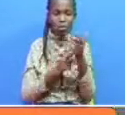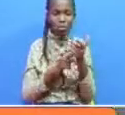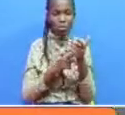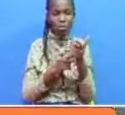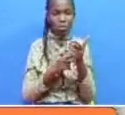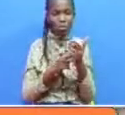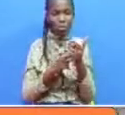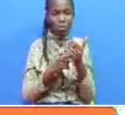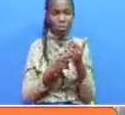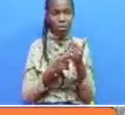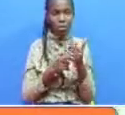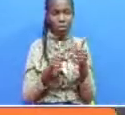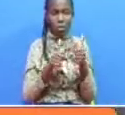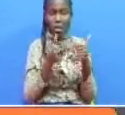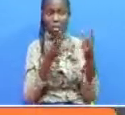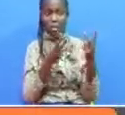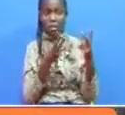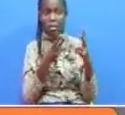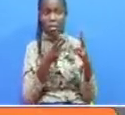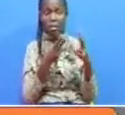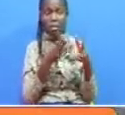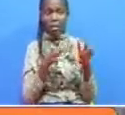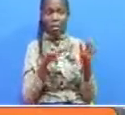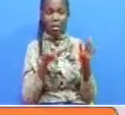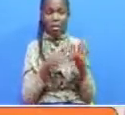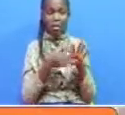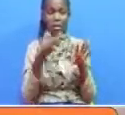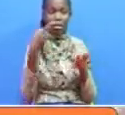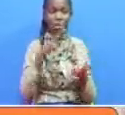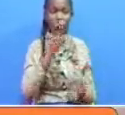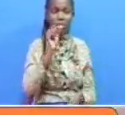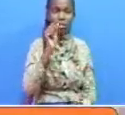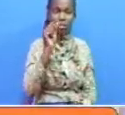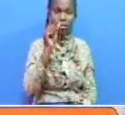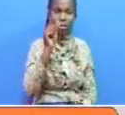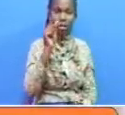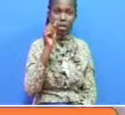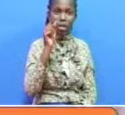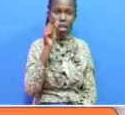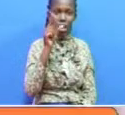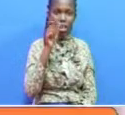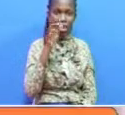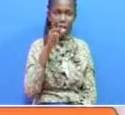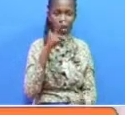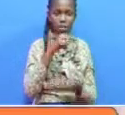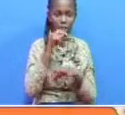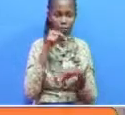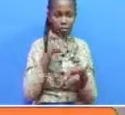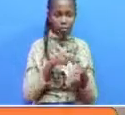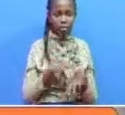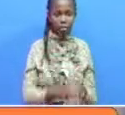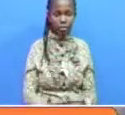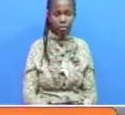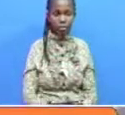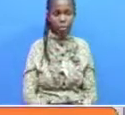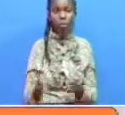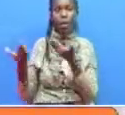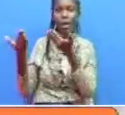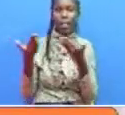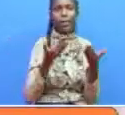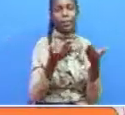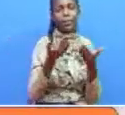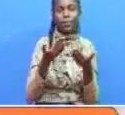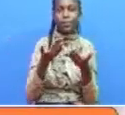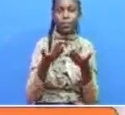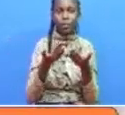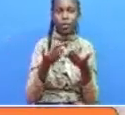usalucha na kuona mbe dhino italu ya Hasla Nation. Vile mmeniambea Mungu nikarudi kwa Hasla,